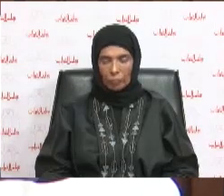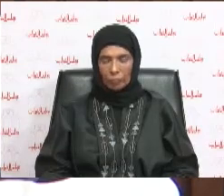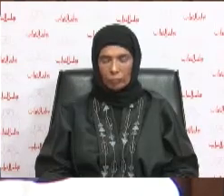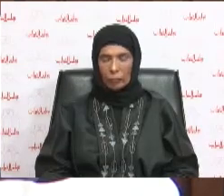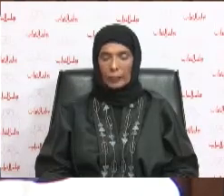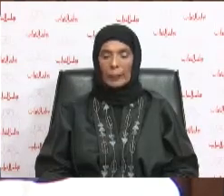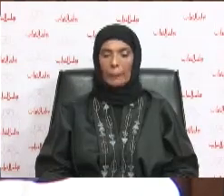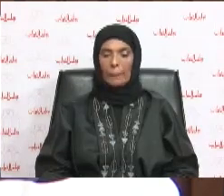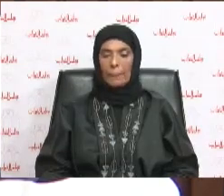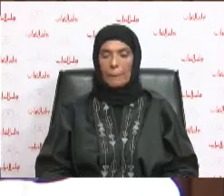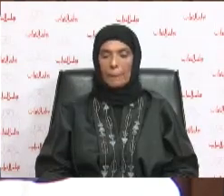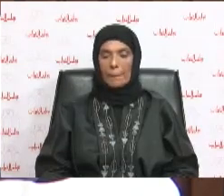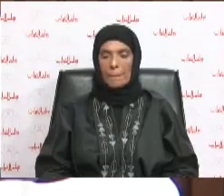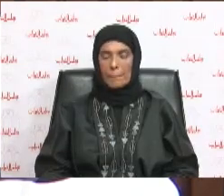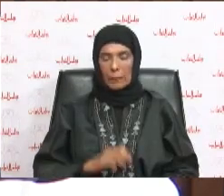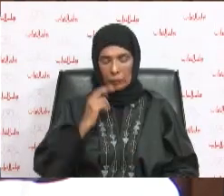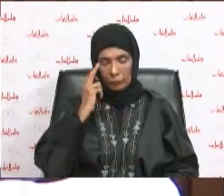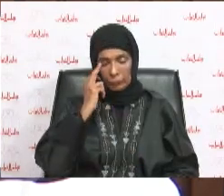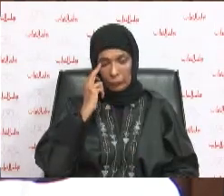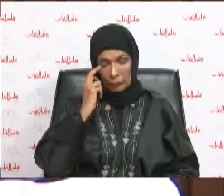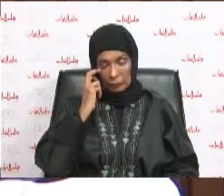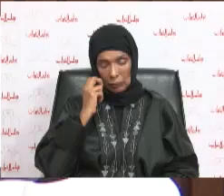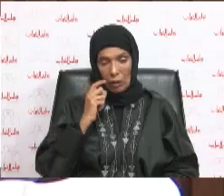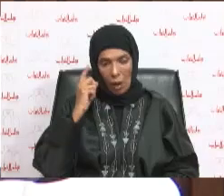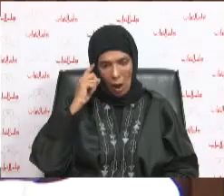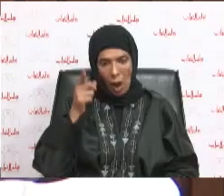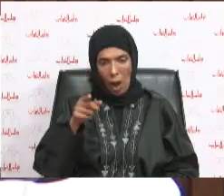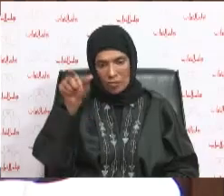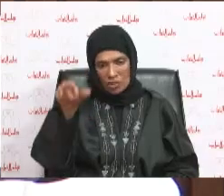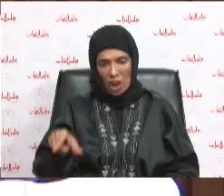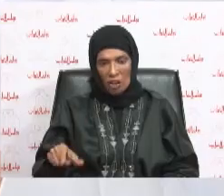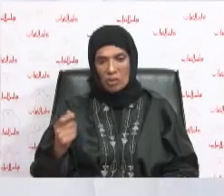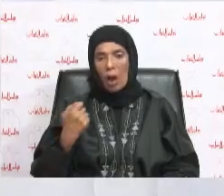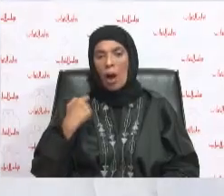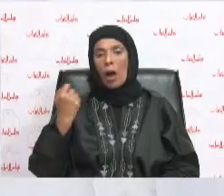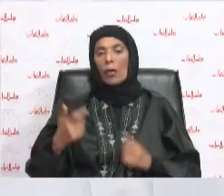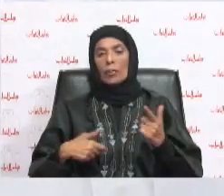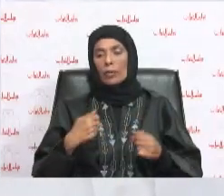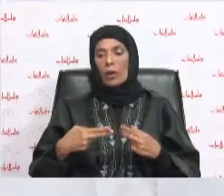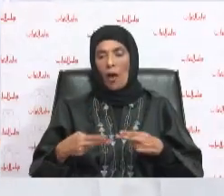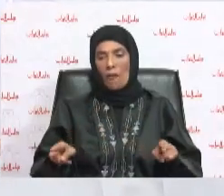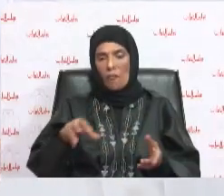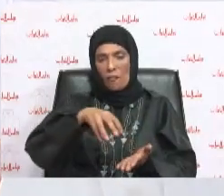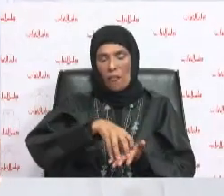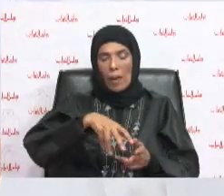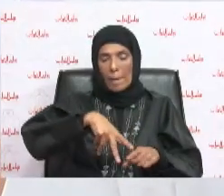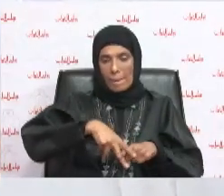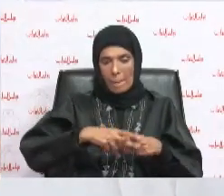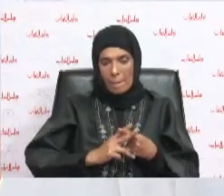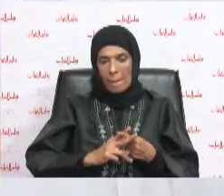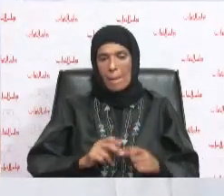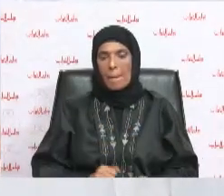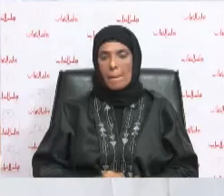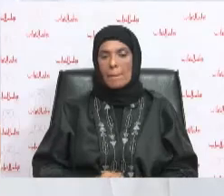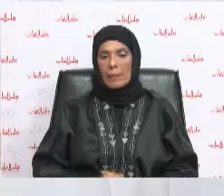قريب منذ 6-7 سنوات أراد فتح مصنع في البحرين